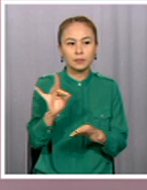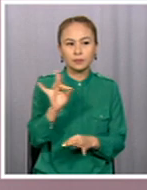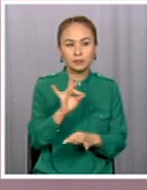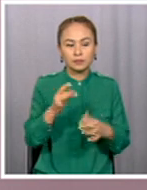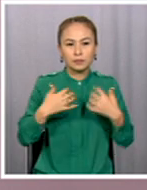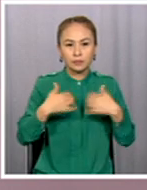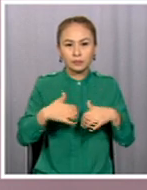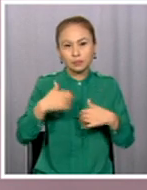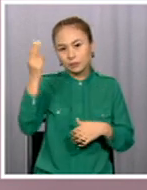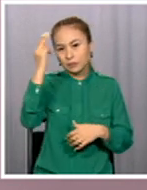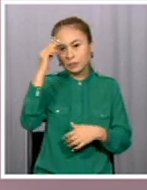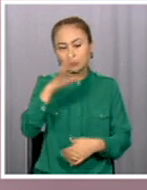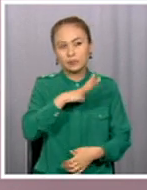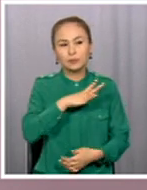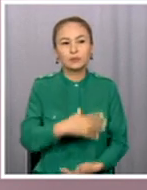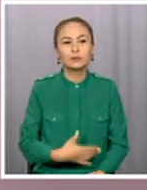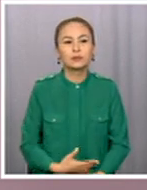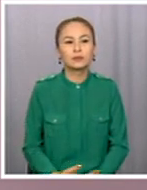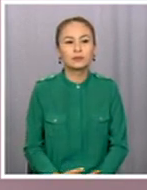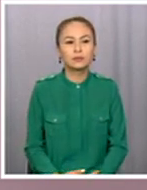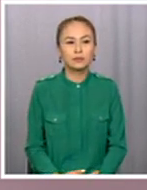периметрін есептеуді үйрендіңдер.